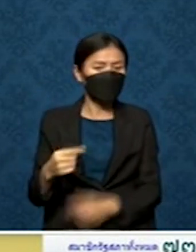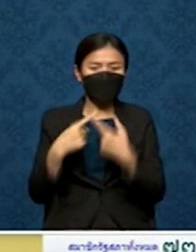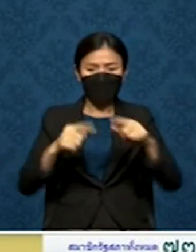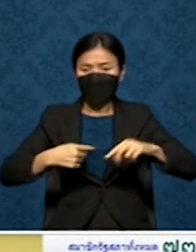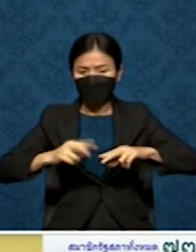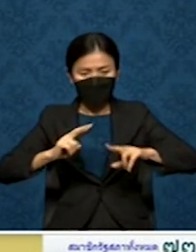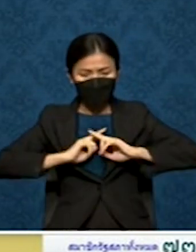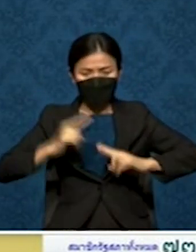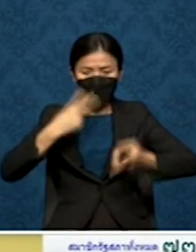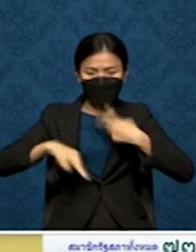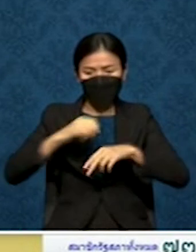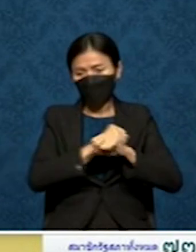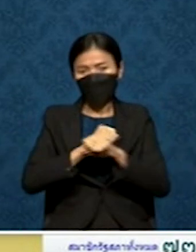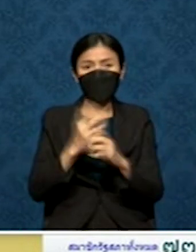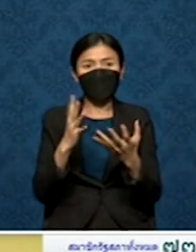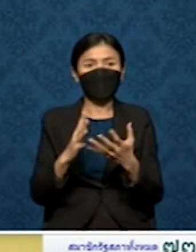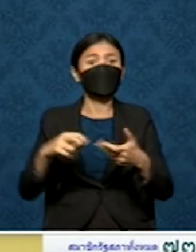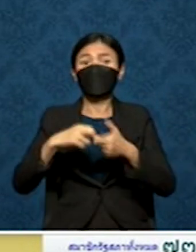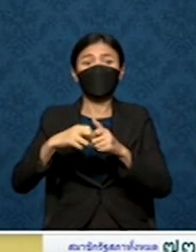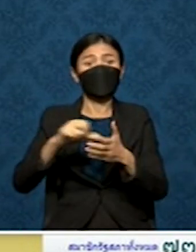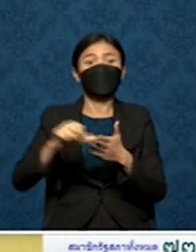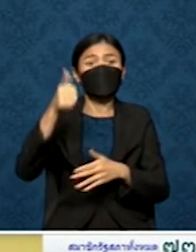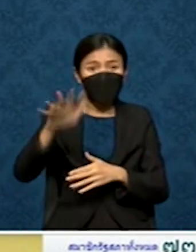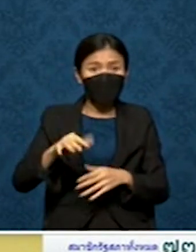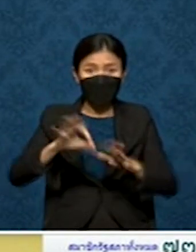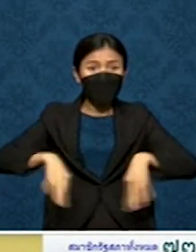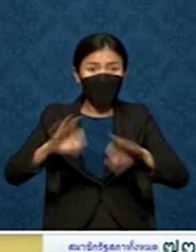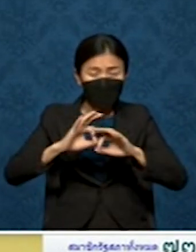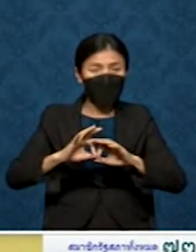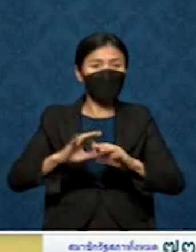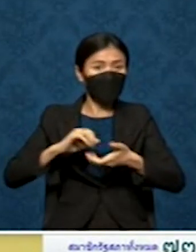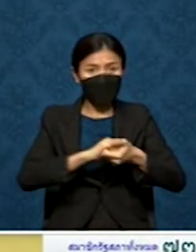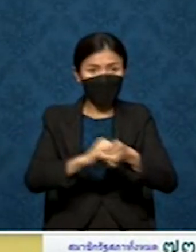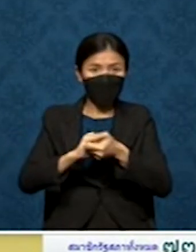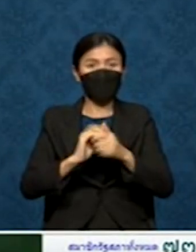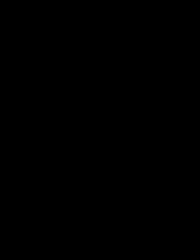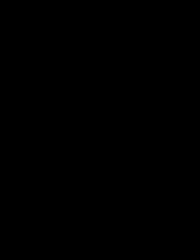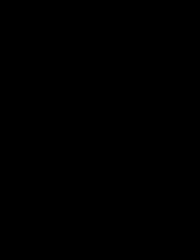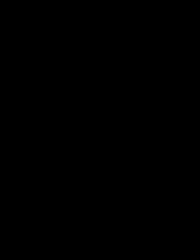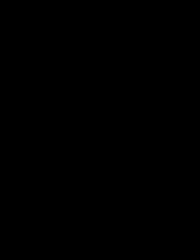องเนี่ยมันแก้ปัญหาไม่ได้หรอกต้องคนละไม้ละมือครับขอบคุณท่านประธานอย่างสูงครับ